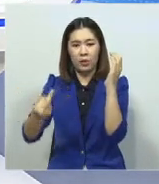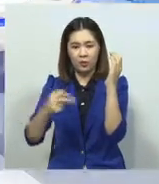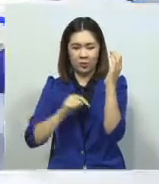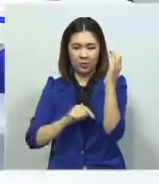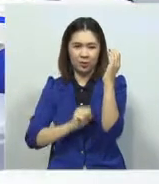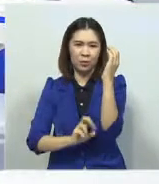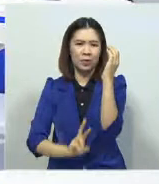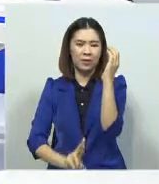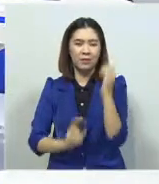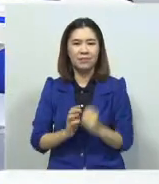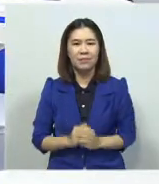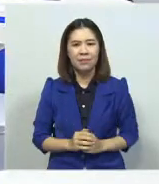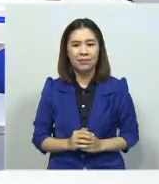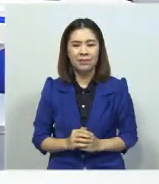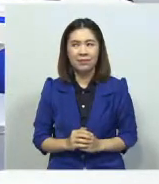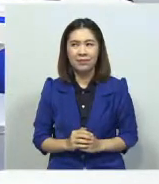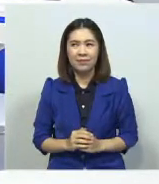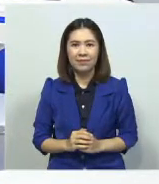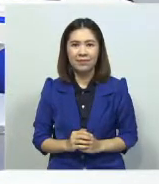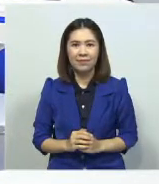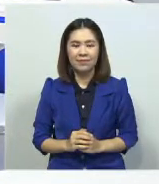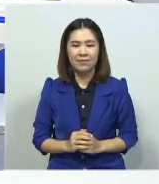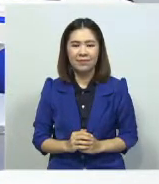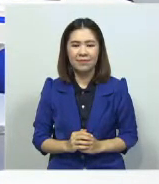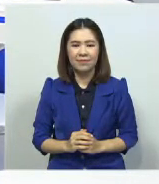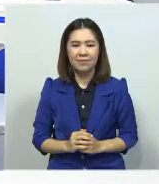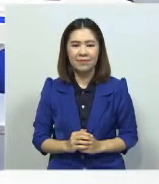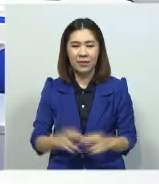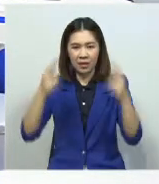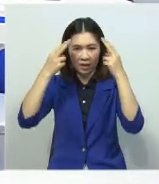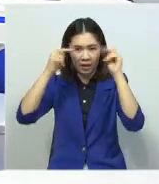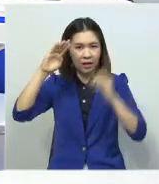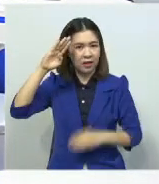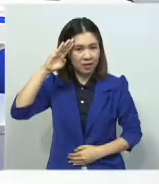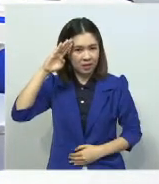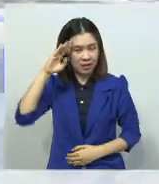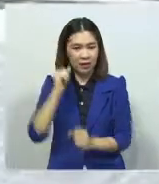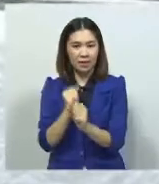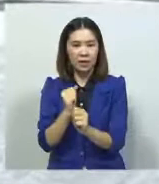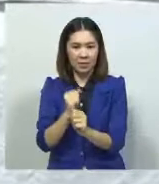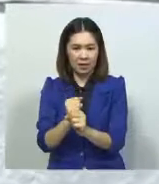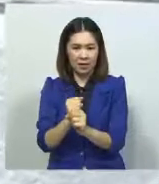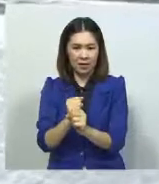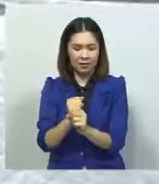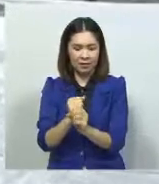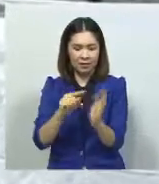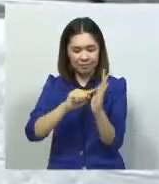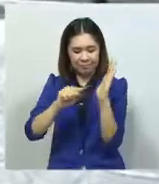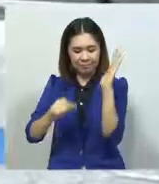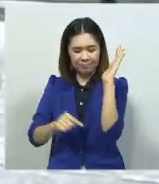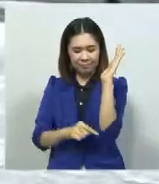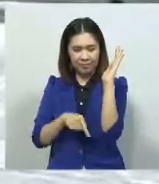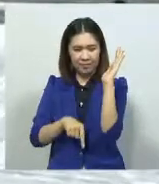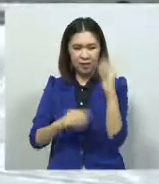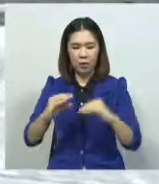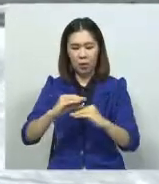ครับสวัสดีครับ มาติดตามภารกิจของนายกรัฐมนตรีนะคะในการลงพื้นที่มาเพื่อติดตามภารกิจ